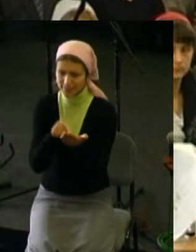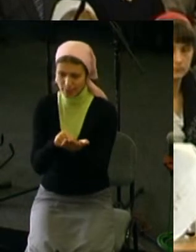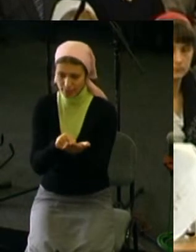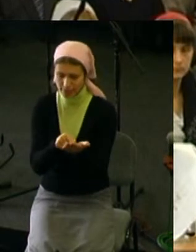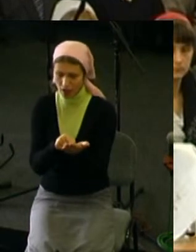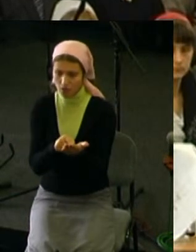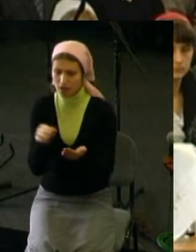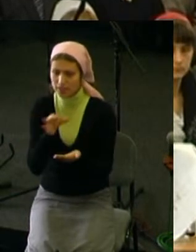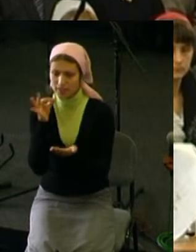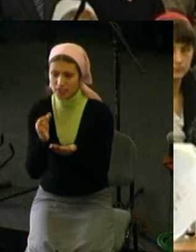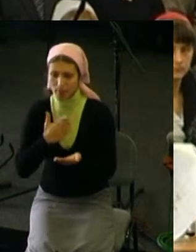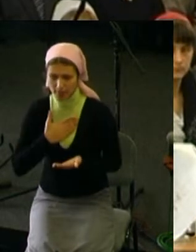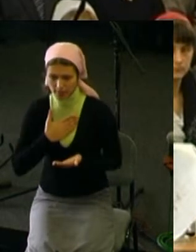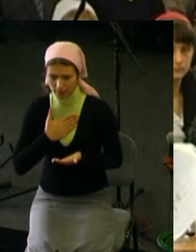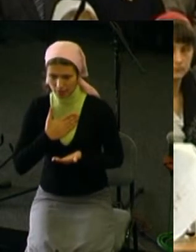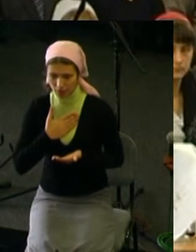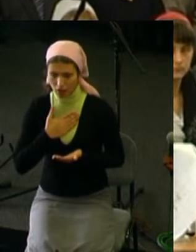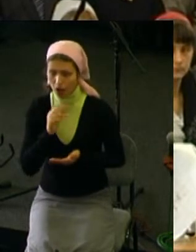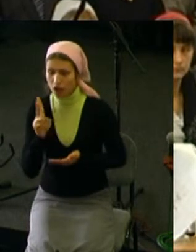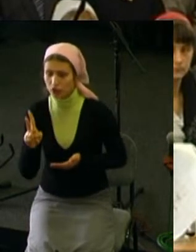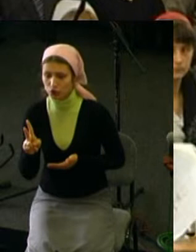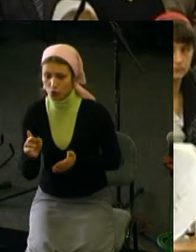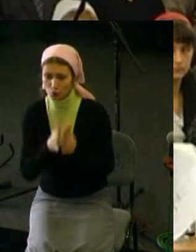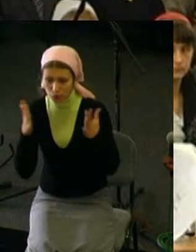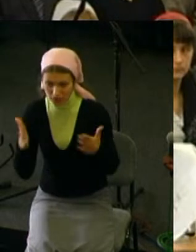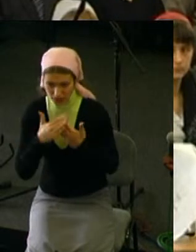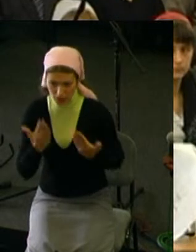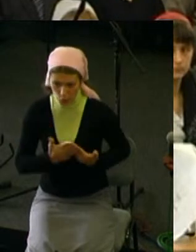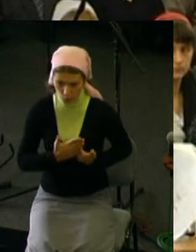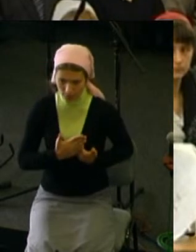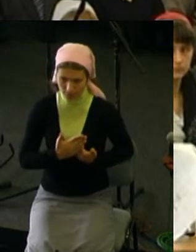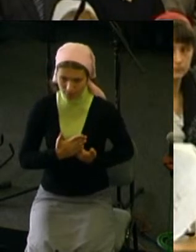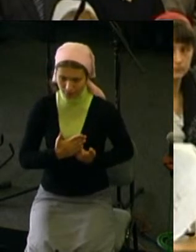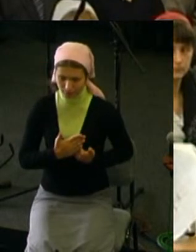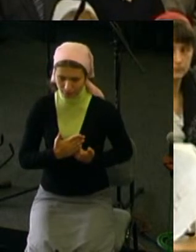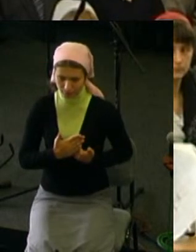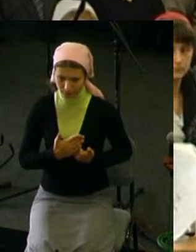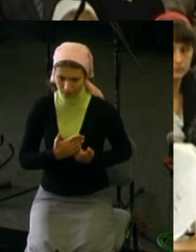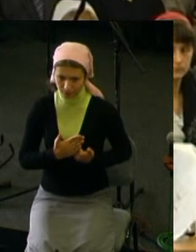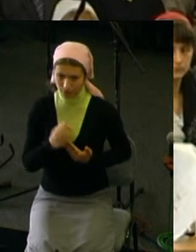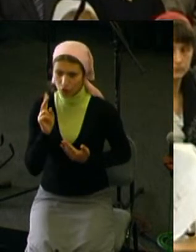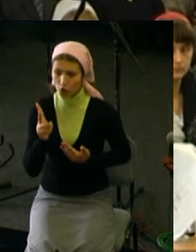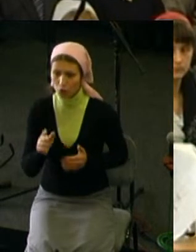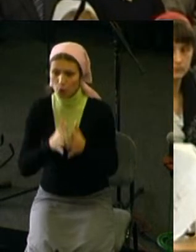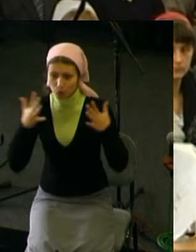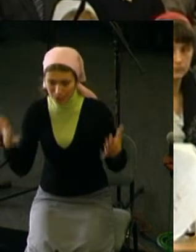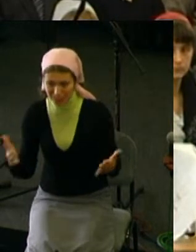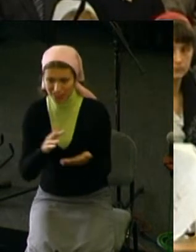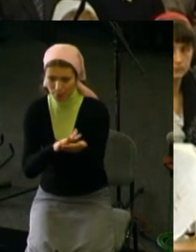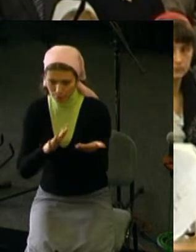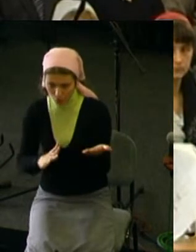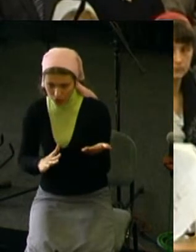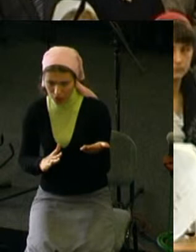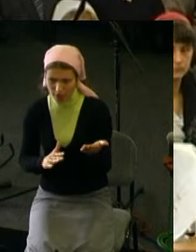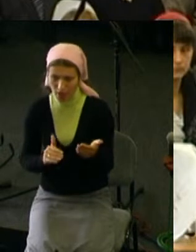запитав скажи мені а хто більше любить в А кому більше